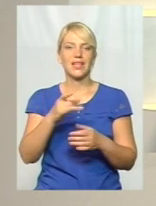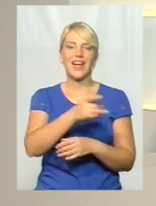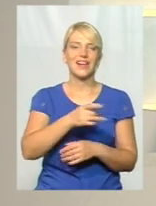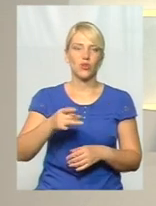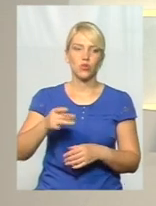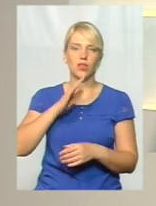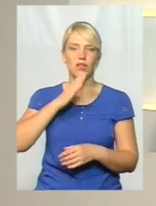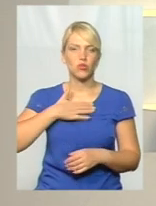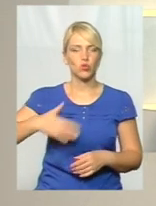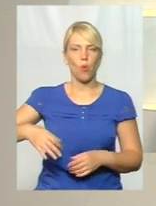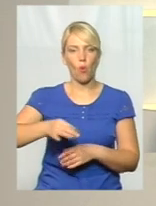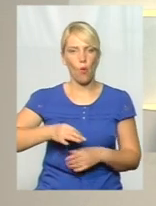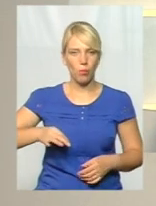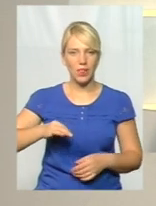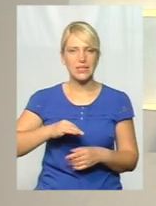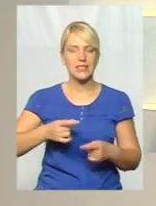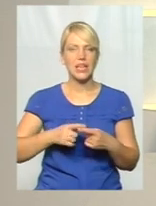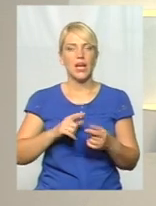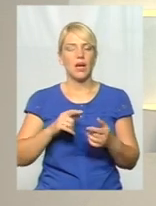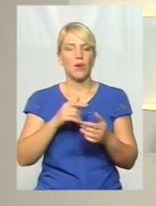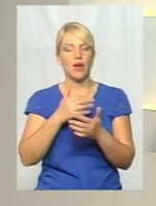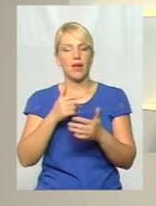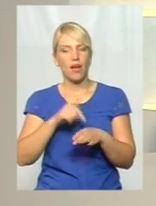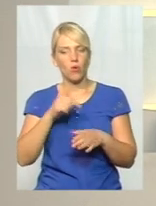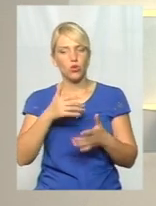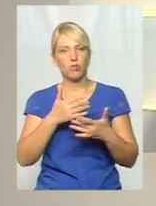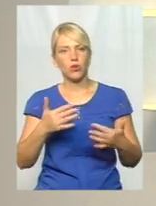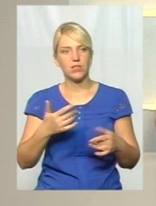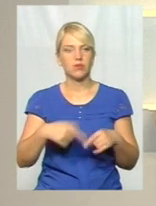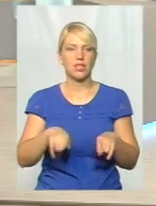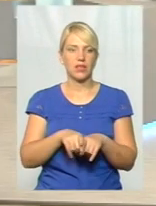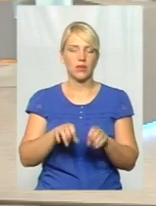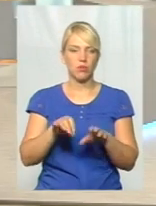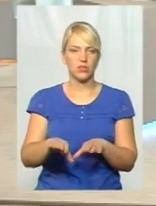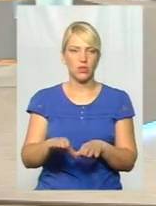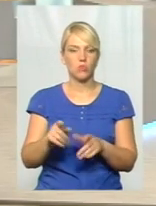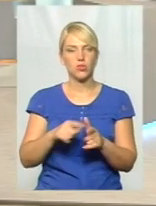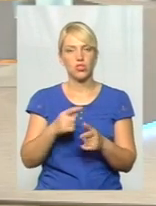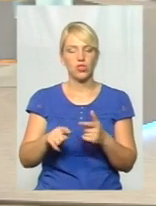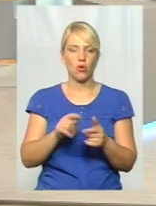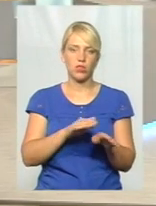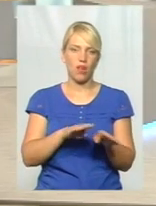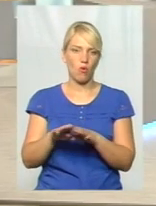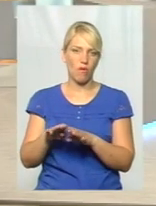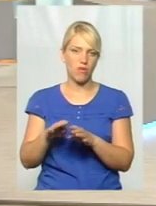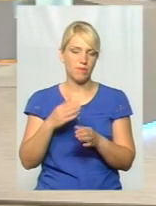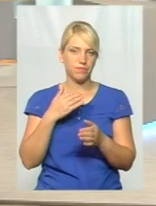якось області, маю на увазі, регіонах, реагують по-різному на цю постанову? Чи от скрізь приблизно однаково? Ну, тут варто сказати,